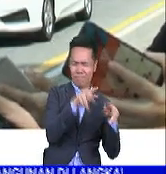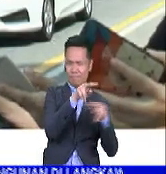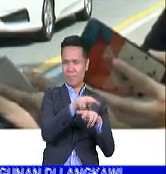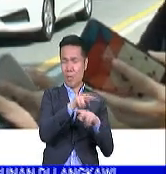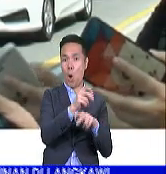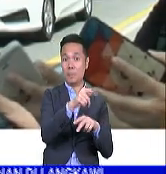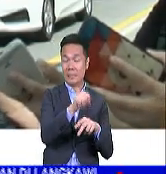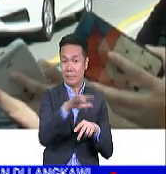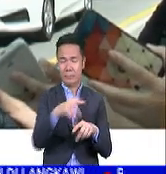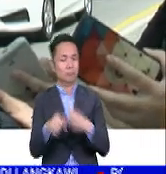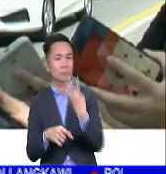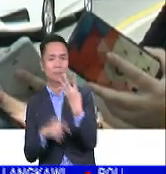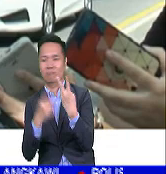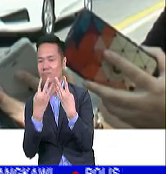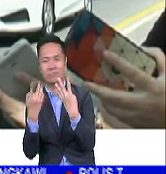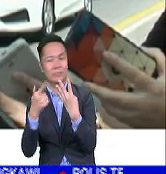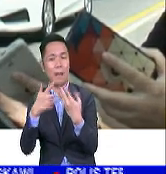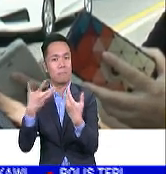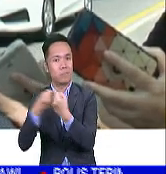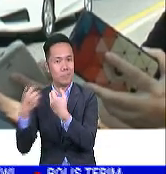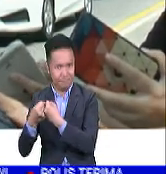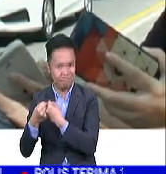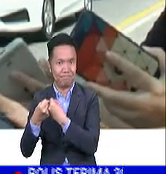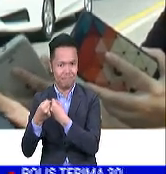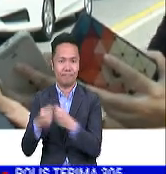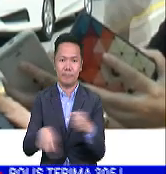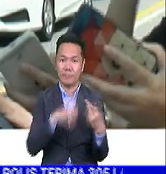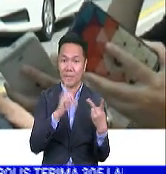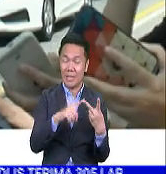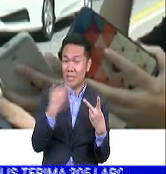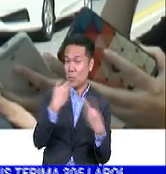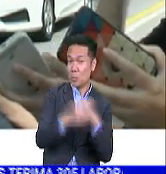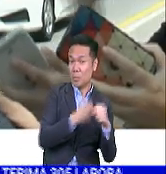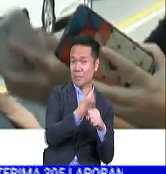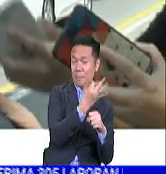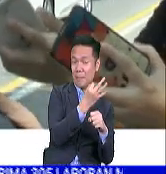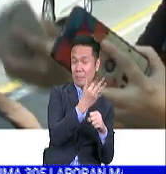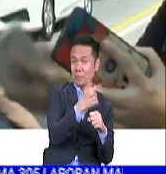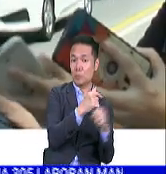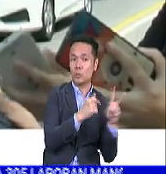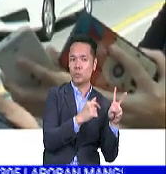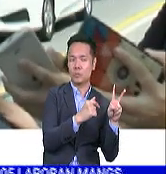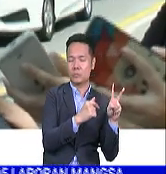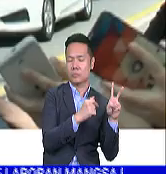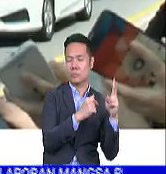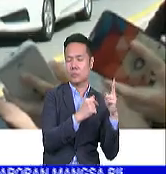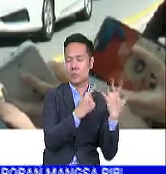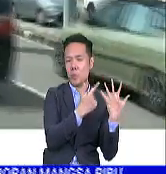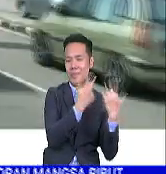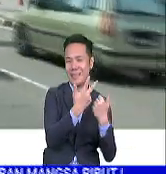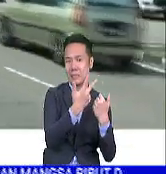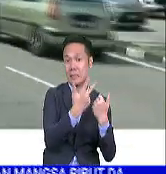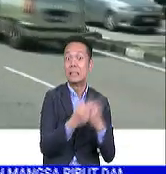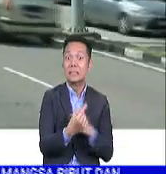261 kemalangan berlaku. Dibandingkan dengan Selamat 16, 273 dengan satu kemalangan